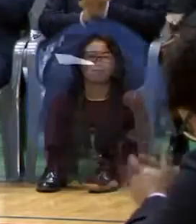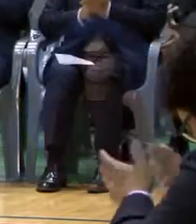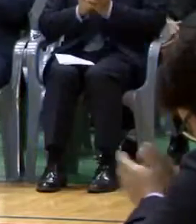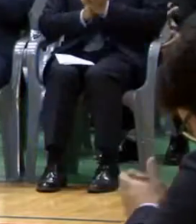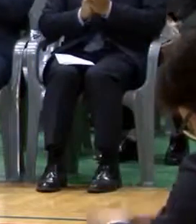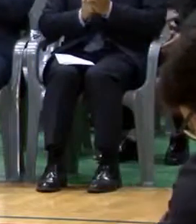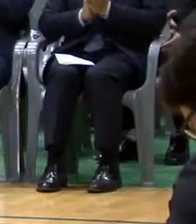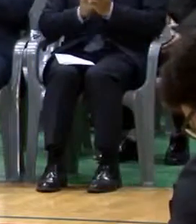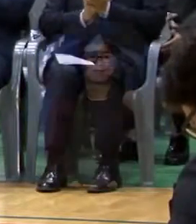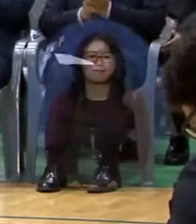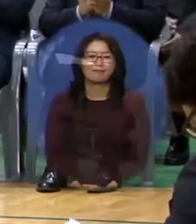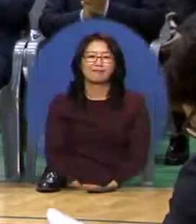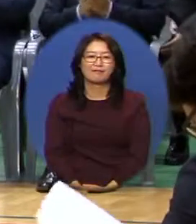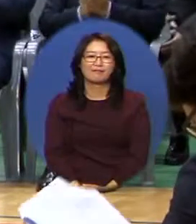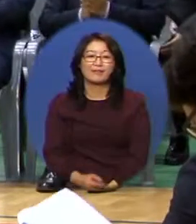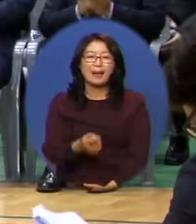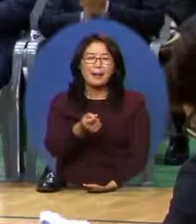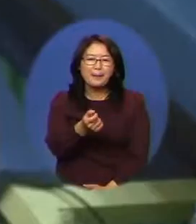이렇게 우리는